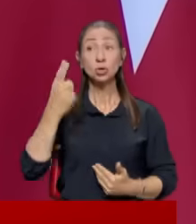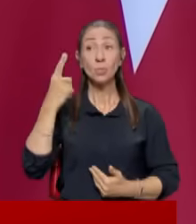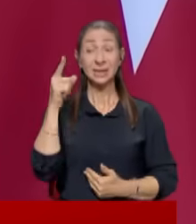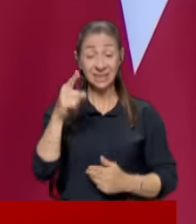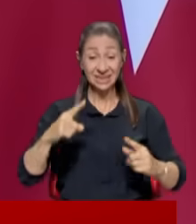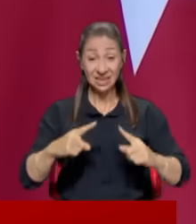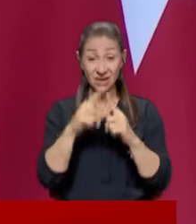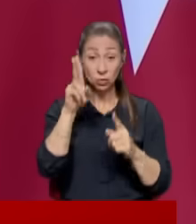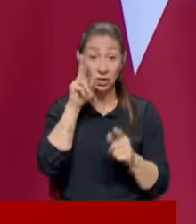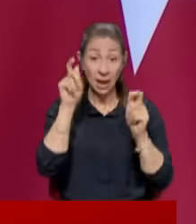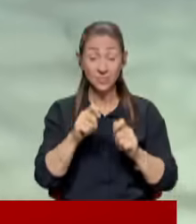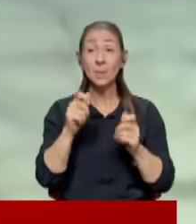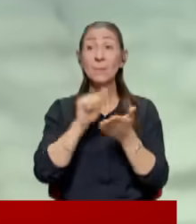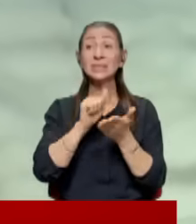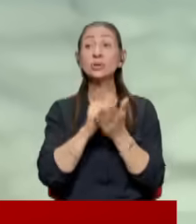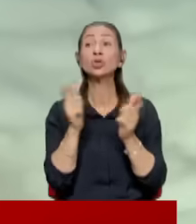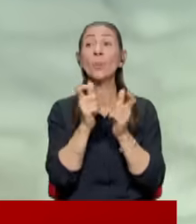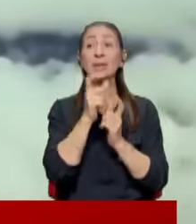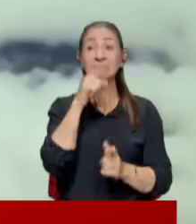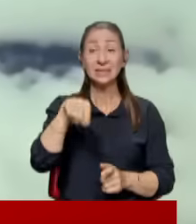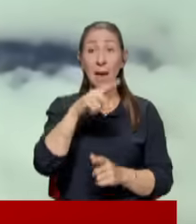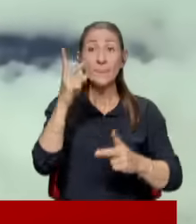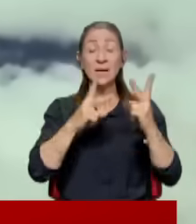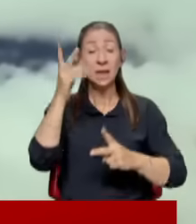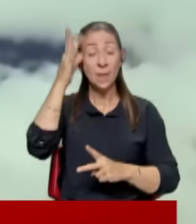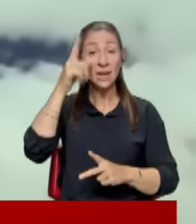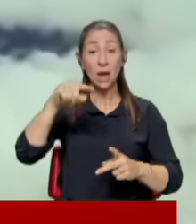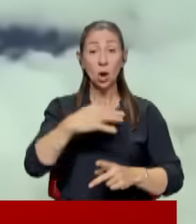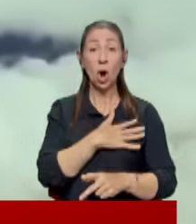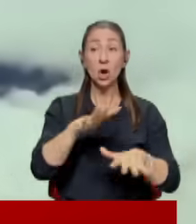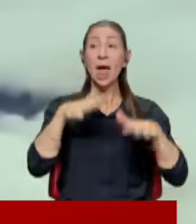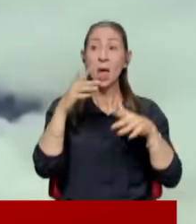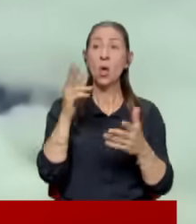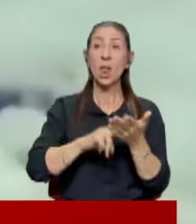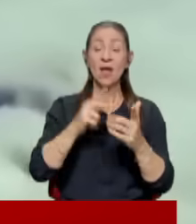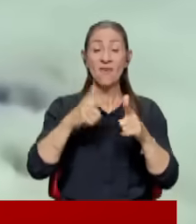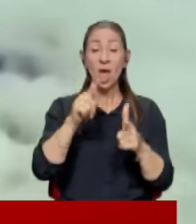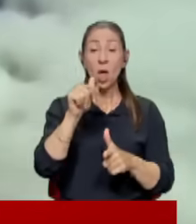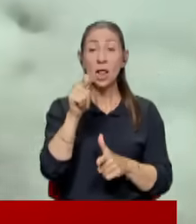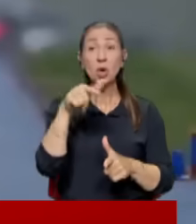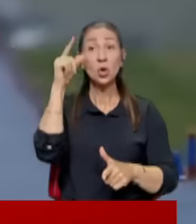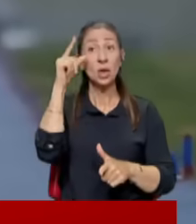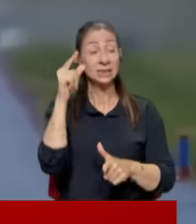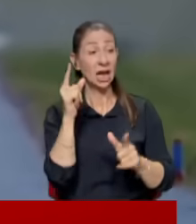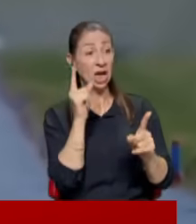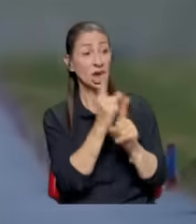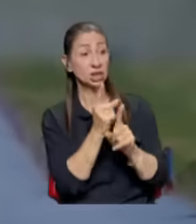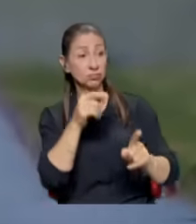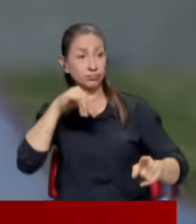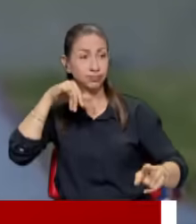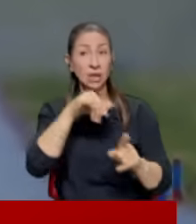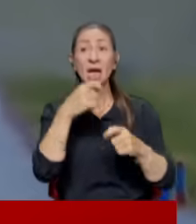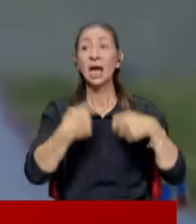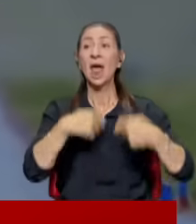Cumhurbaşkanı zirve sonunda düzenlediği basın toplantısında bazı Amerikalı kongre üyelerinin F-16'ların Yunanistan'a karşı